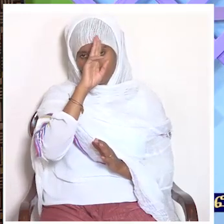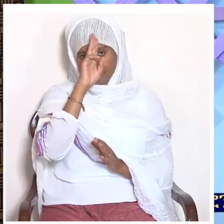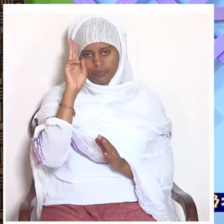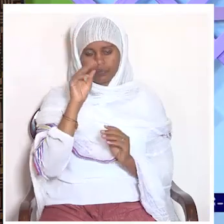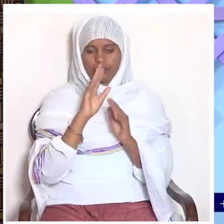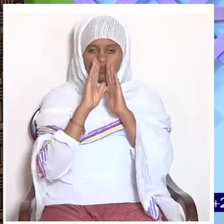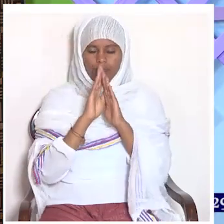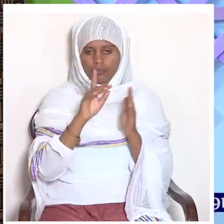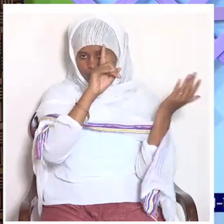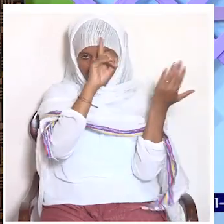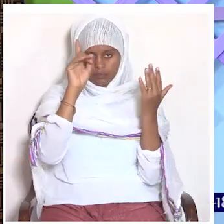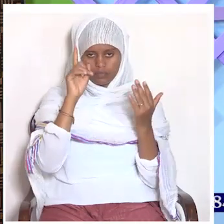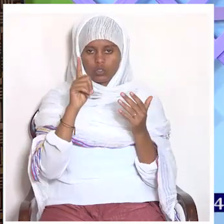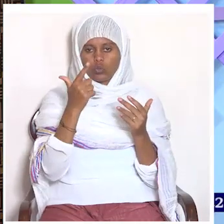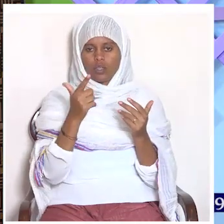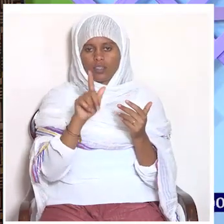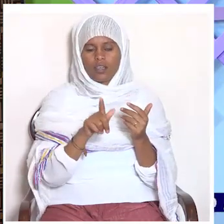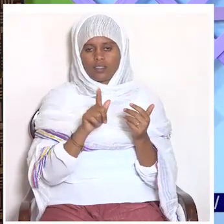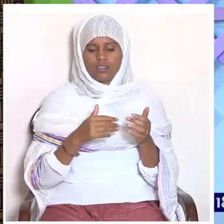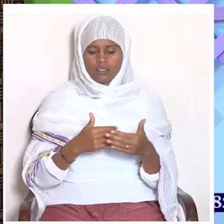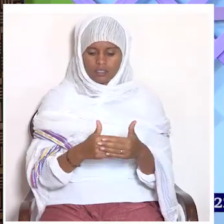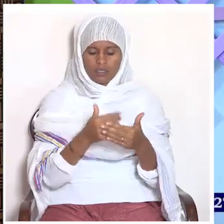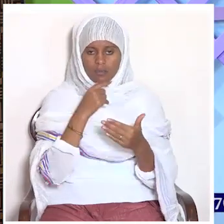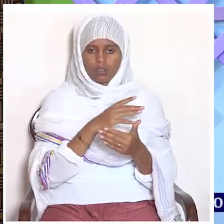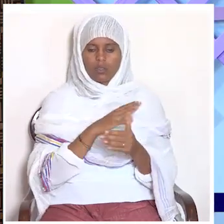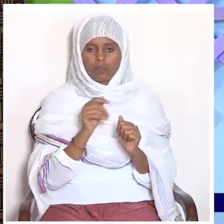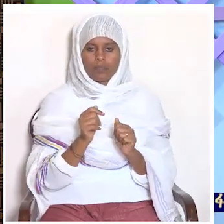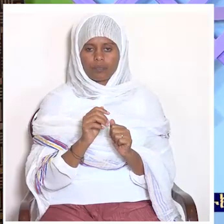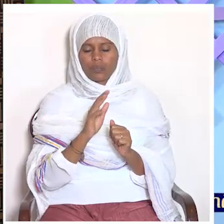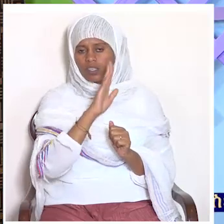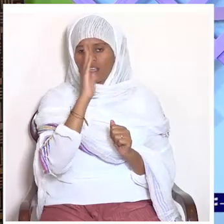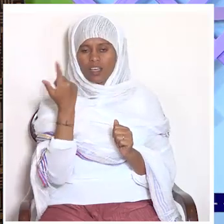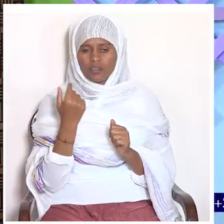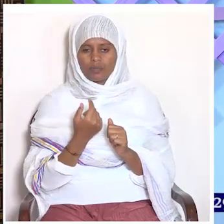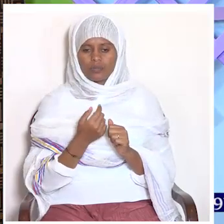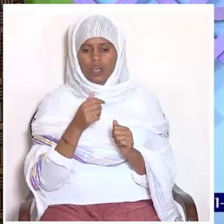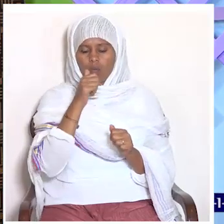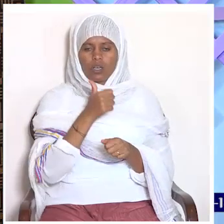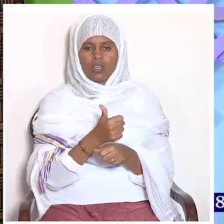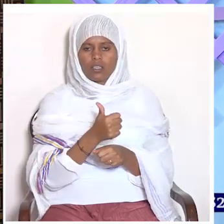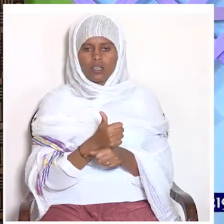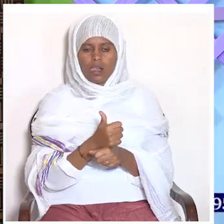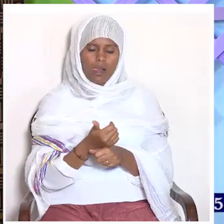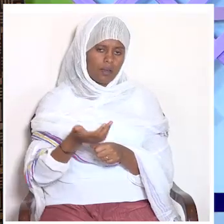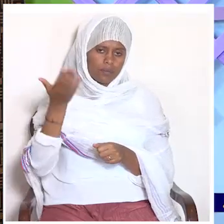قدس تدنجل لازي قدس تدنجل بشبعتنا حاسيه تصنسات كنبلن كلنا غنا ابونا ادم